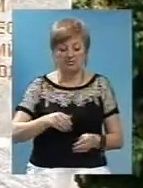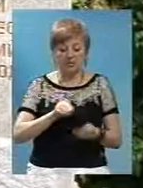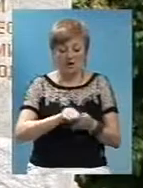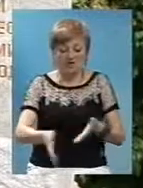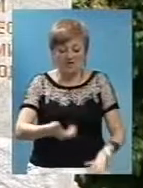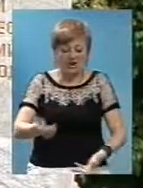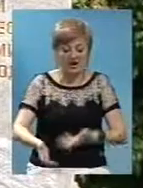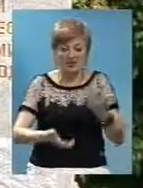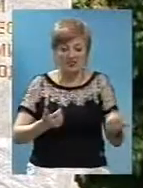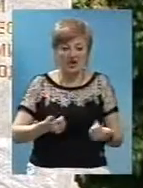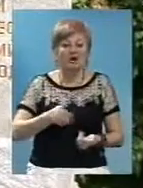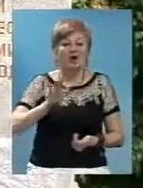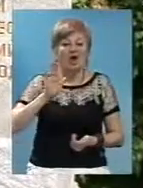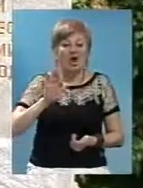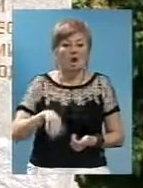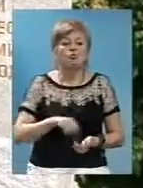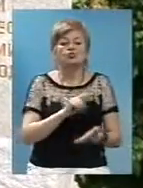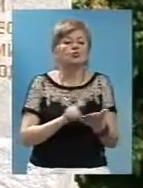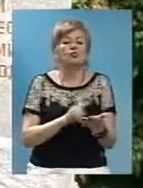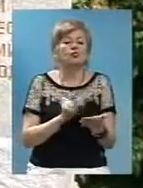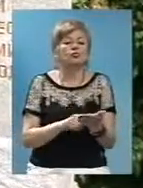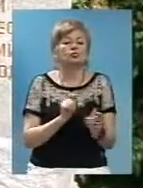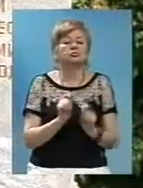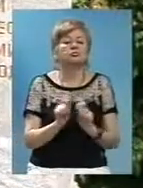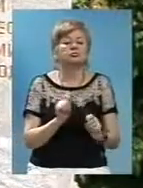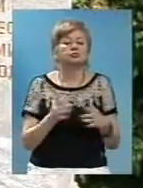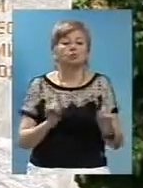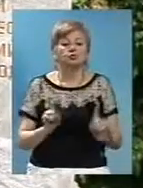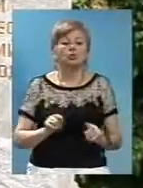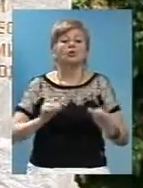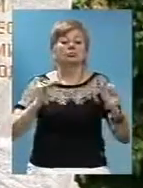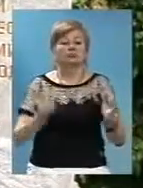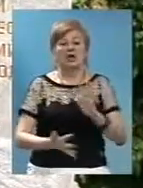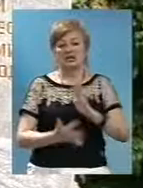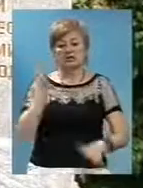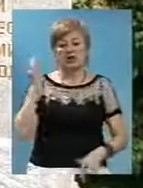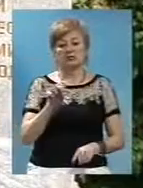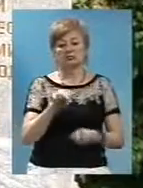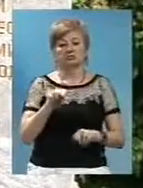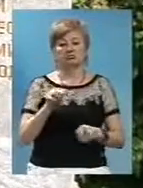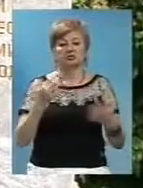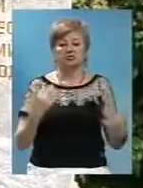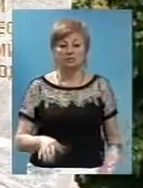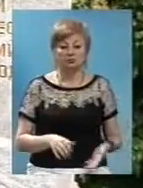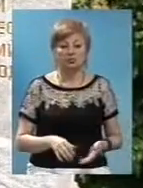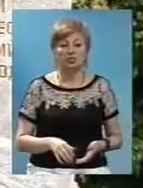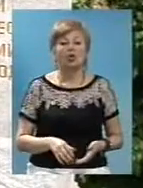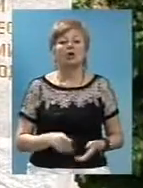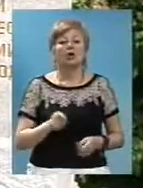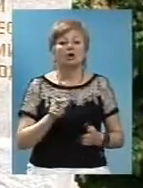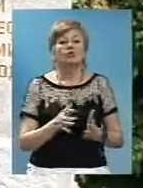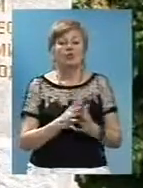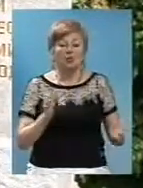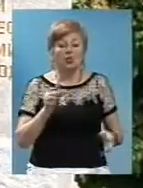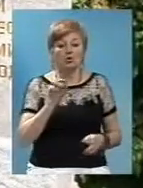могилу, і після там якихось таких процедурних питань незначних її розстрілювали. І за спогадами виходило так, що чим більше було